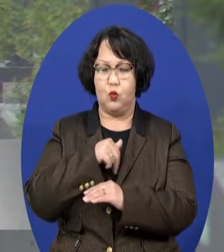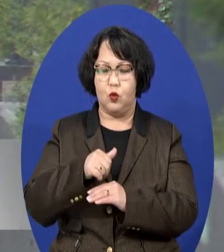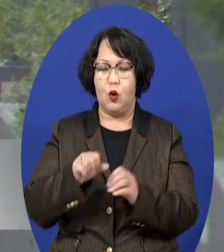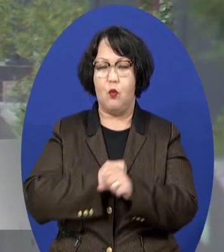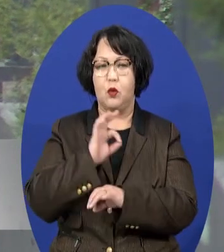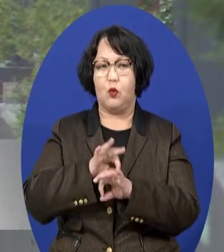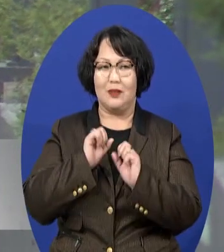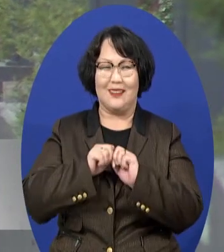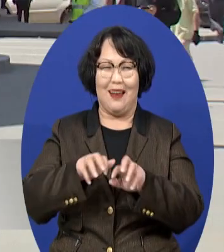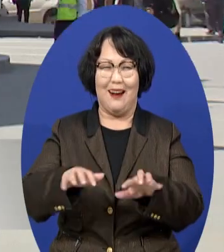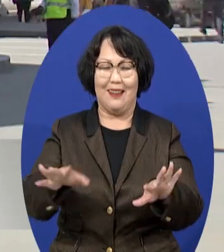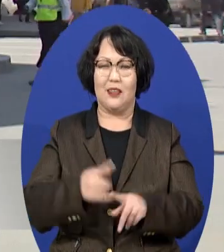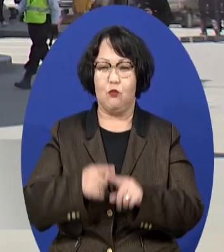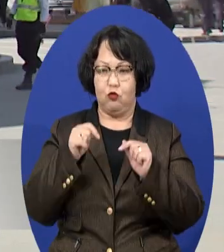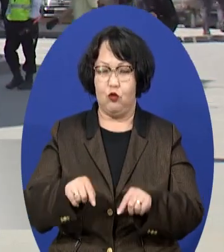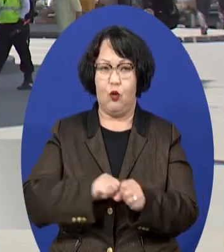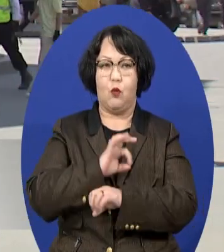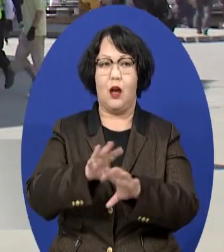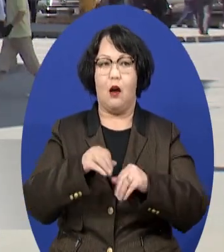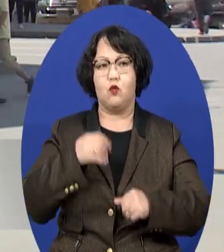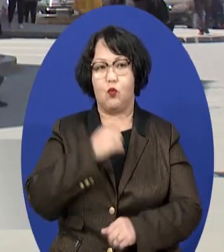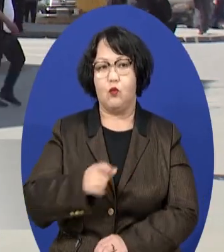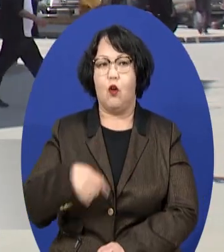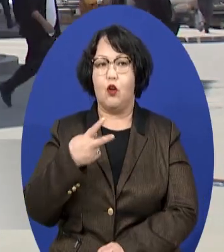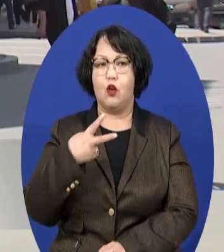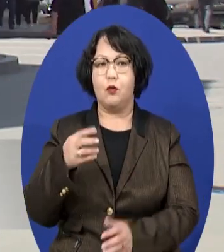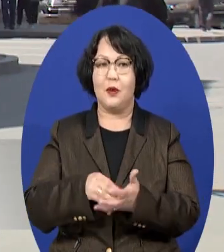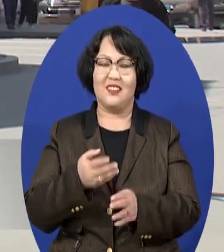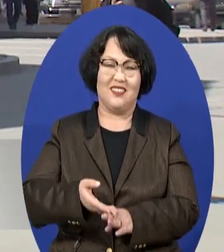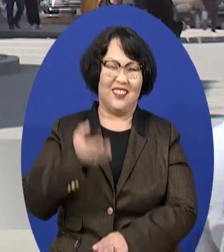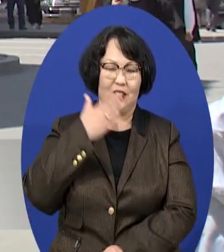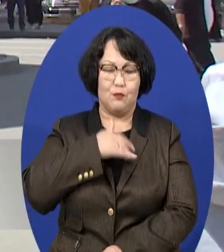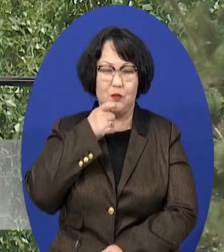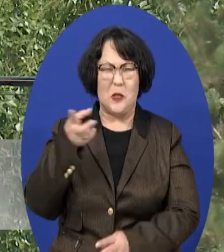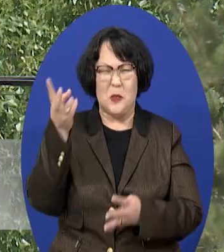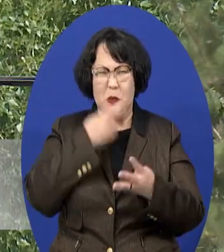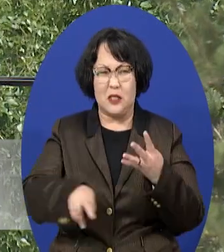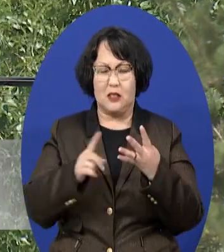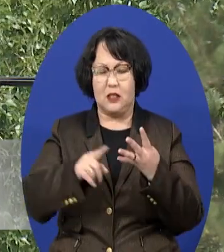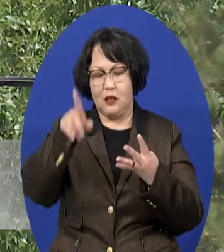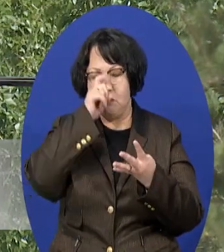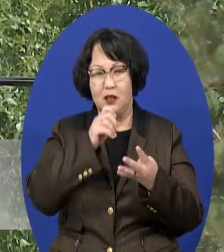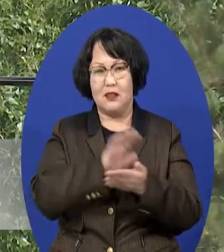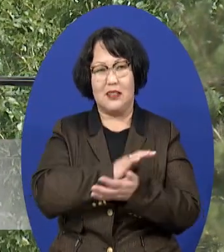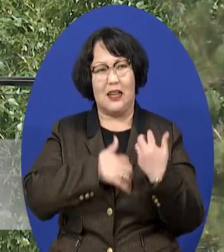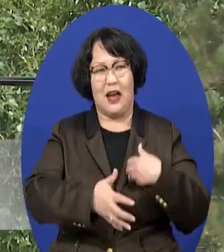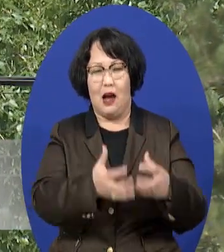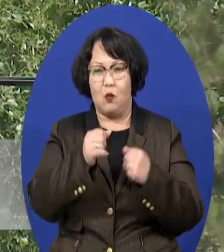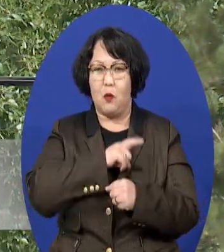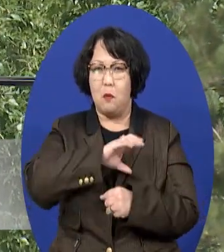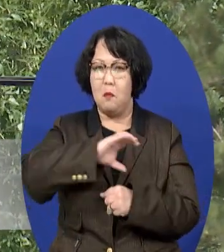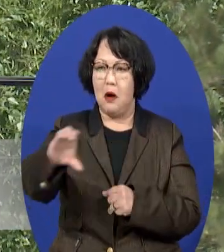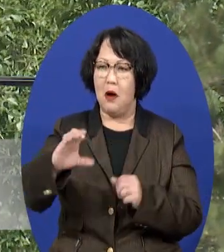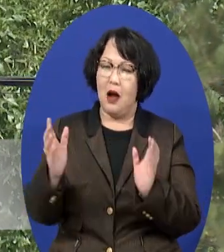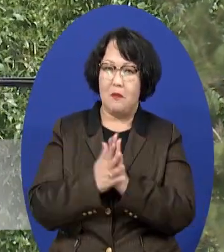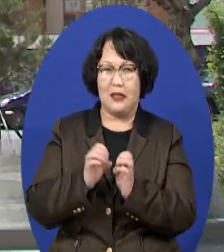өсөж өнөөдрийн байдлаар халдвар авсан нийт хүний тоо 22,000 давжээ. Хүнд өвчтнүүдийн яаралт авахын тулд хувийн хвшлигнтэйгээ хамтраад шатраатай